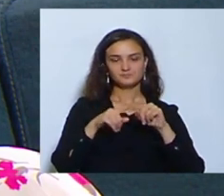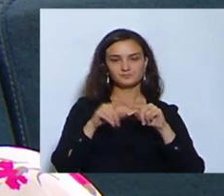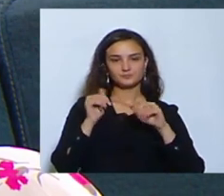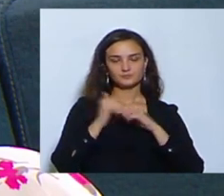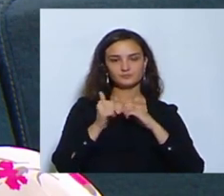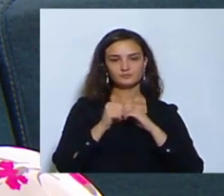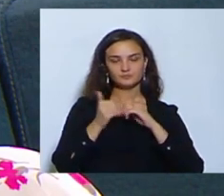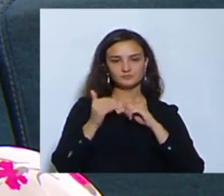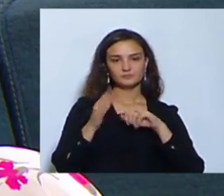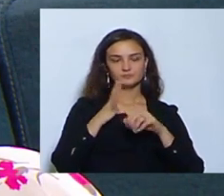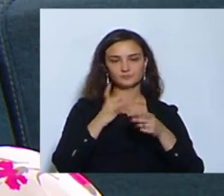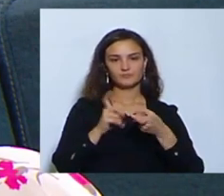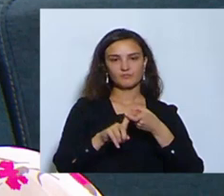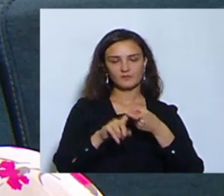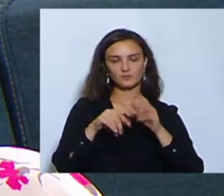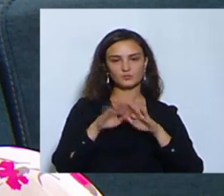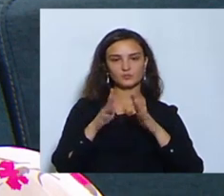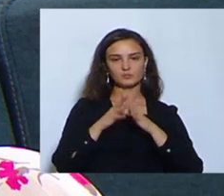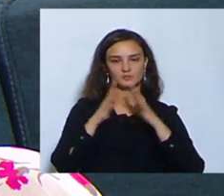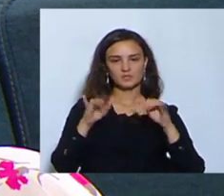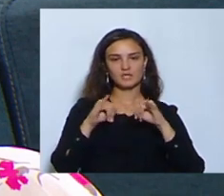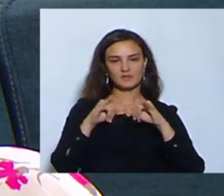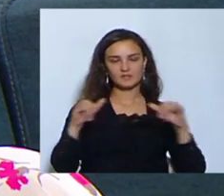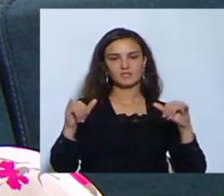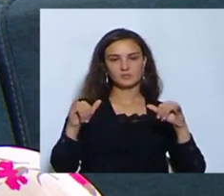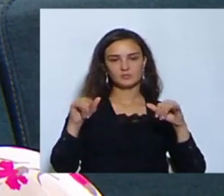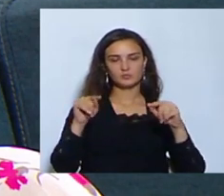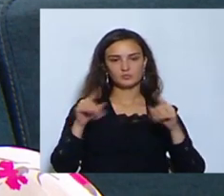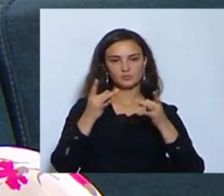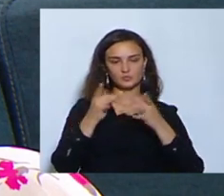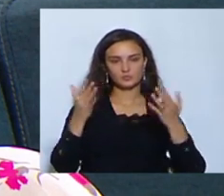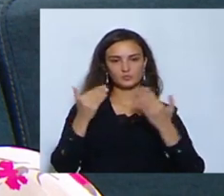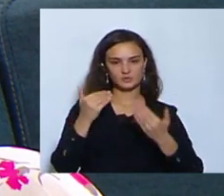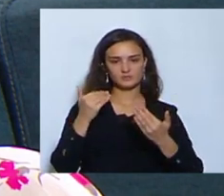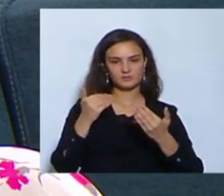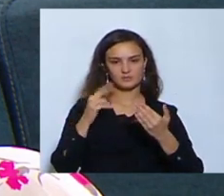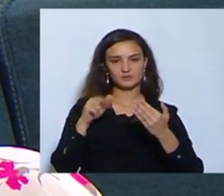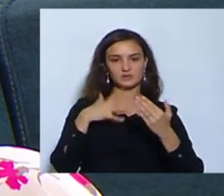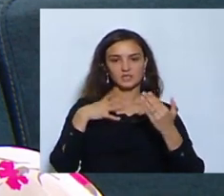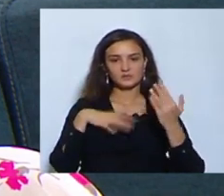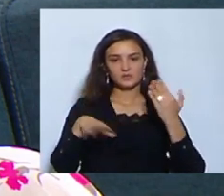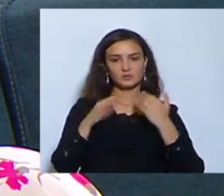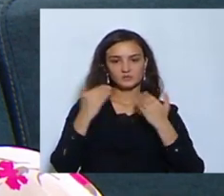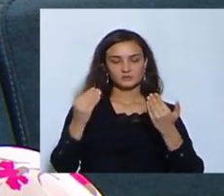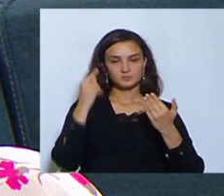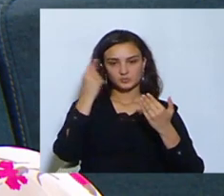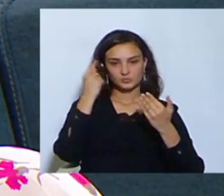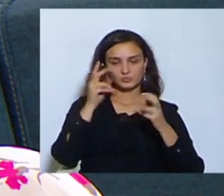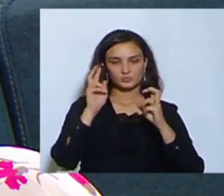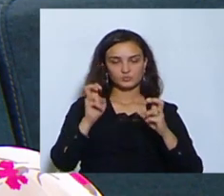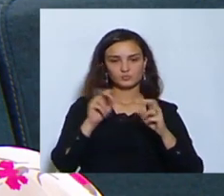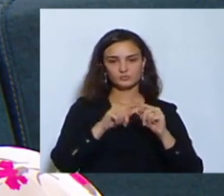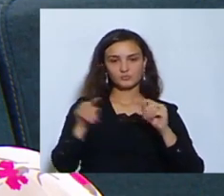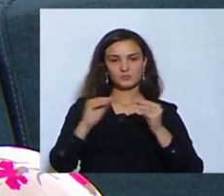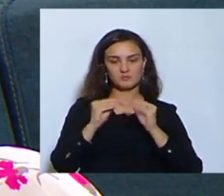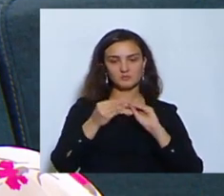ყოველთვის დამახასიათებელი იყო უფრო მეტად განვითარებული დასავლური კულტურებისათვის. საქართველოსთვის ფსიქიკური აშლილობებთან